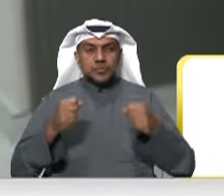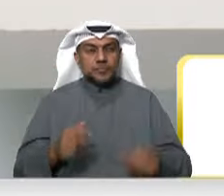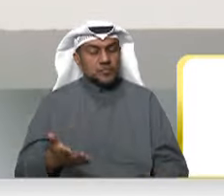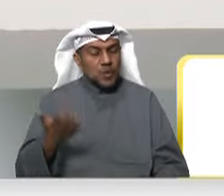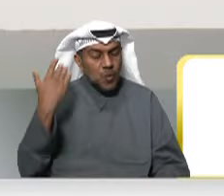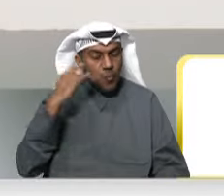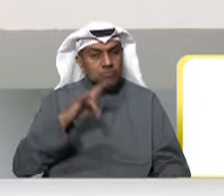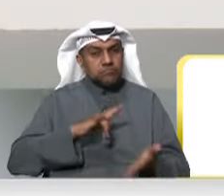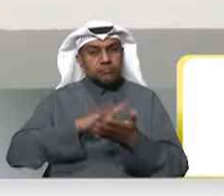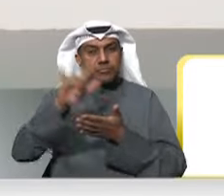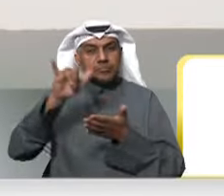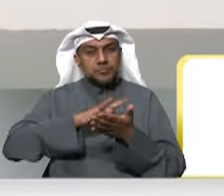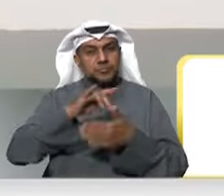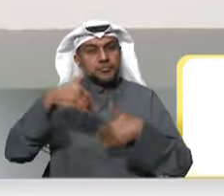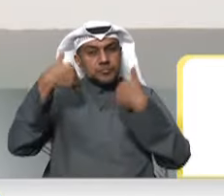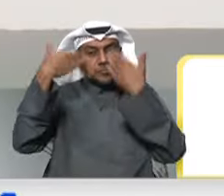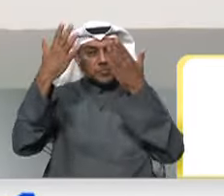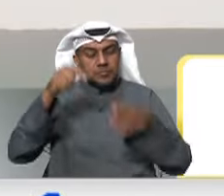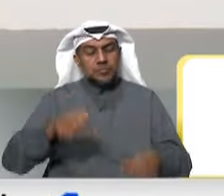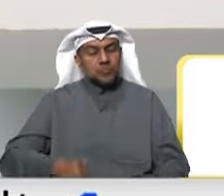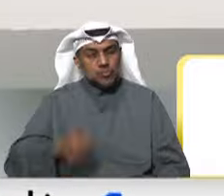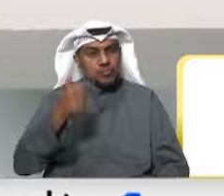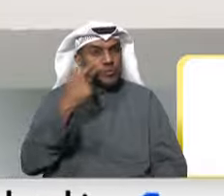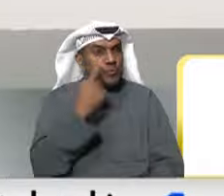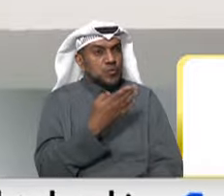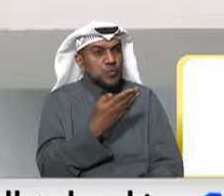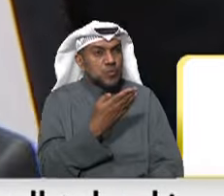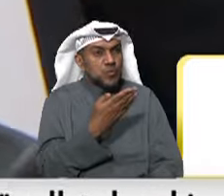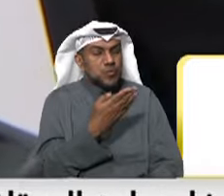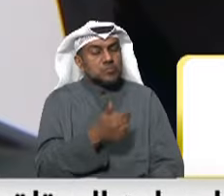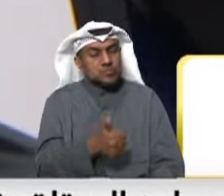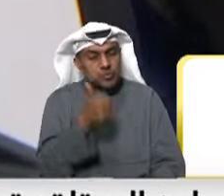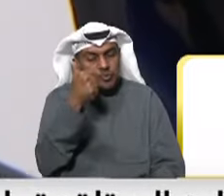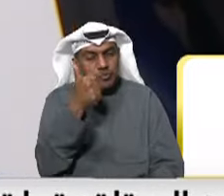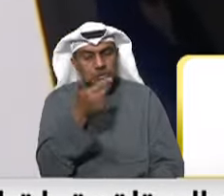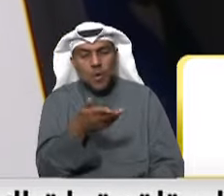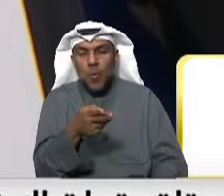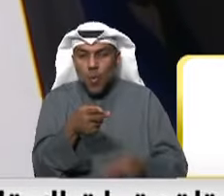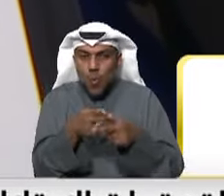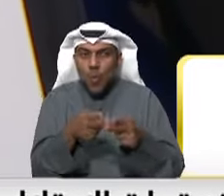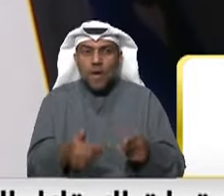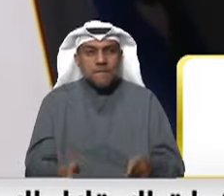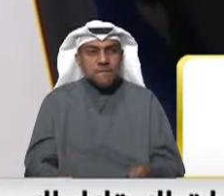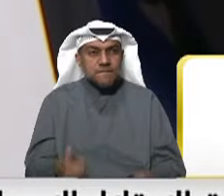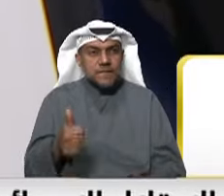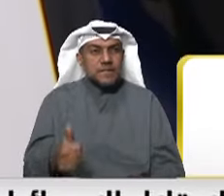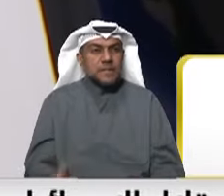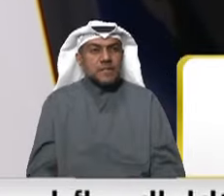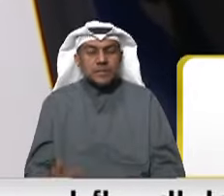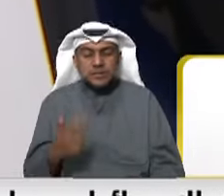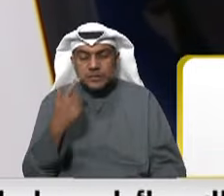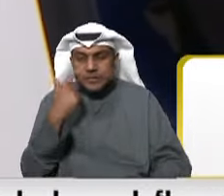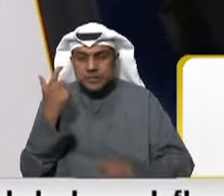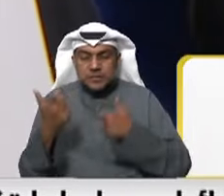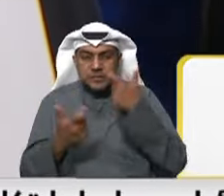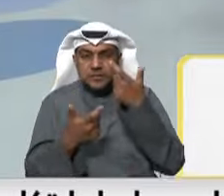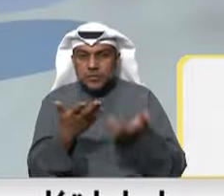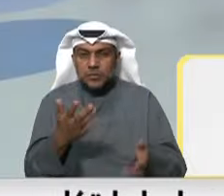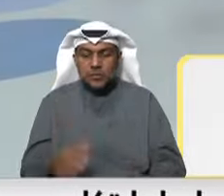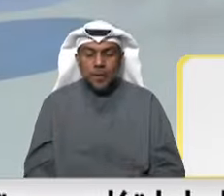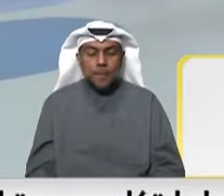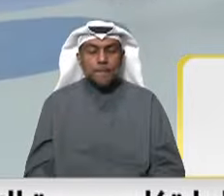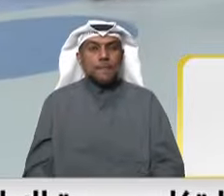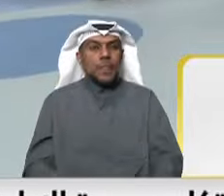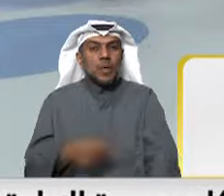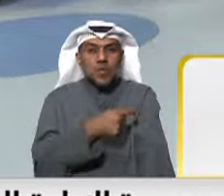للعلاج بالخارج، أما الآن تم توفير وحدة العلاج بالأكسجين المضغوط في مختلف المرافق الصحية ومنها مستشفى مبارك